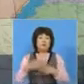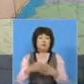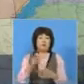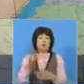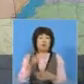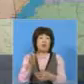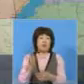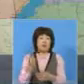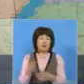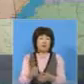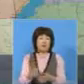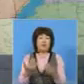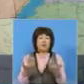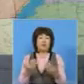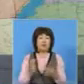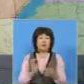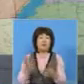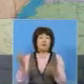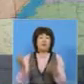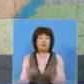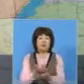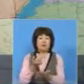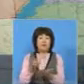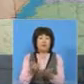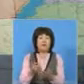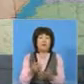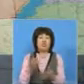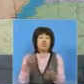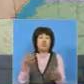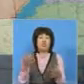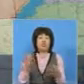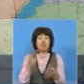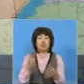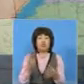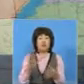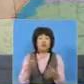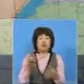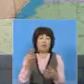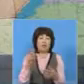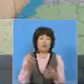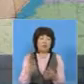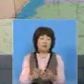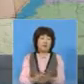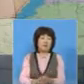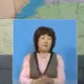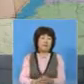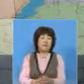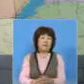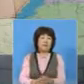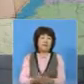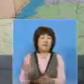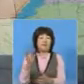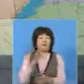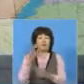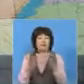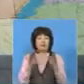мы вырабатываем жиженый газ, который экспортируется полностью. Вырабатываются разные-разные компоненты, 7 компонентов там сегодня вход.